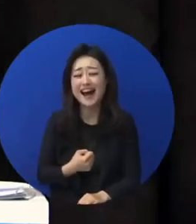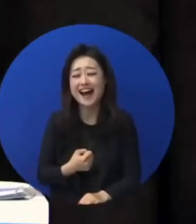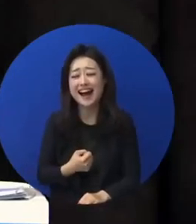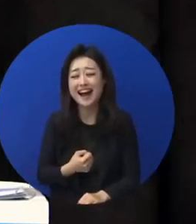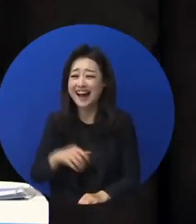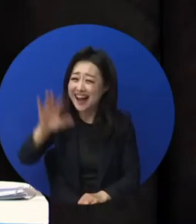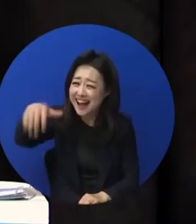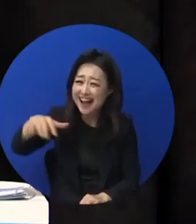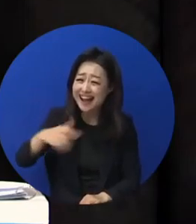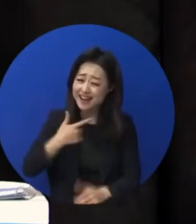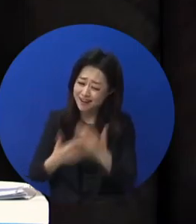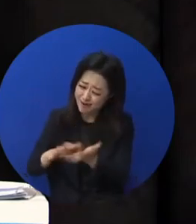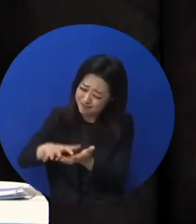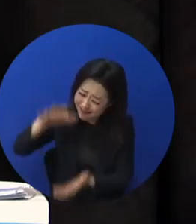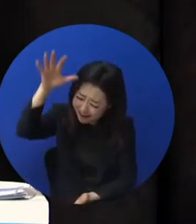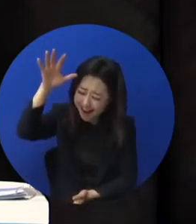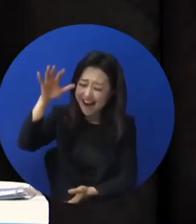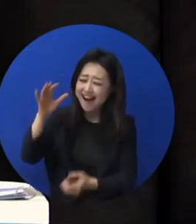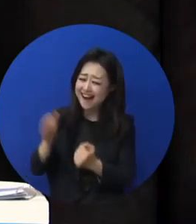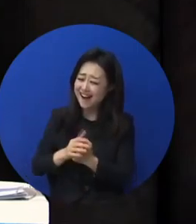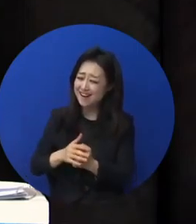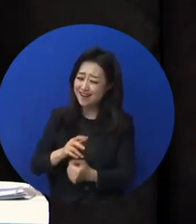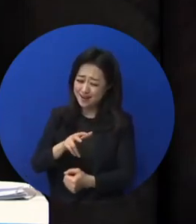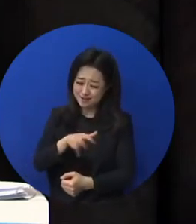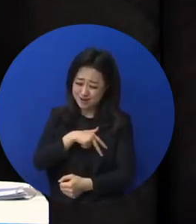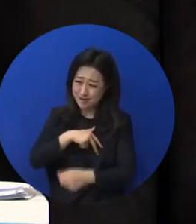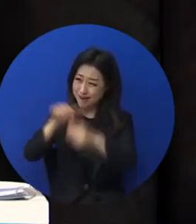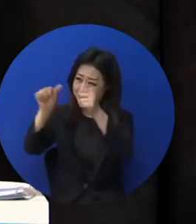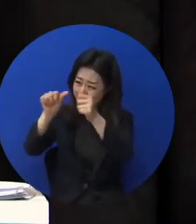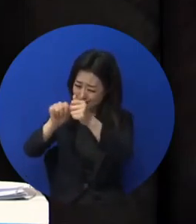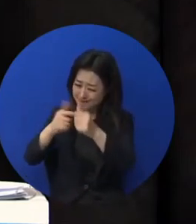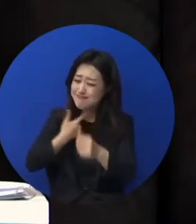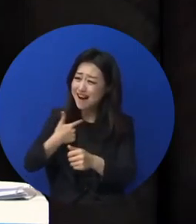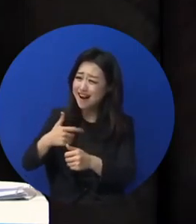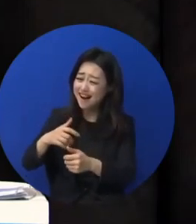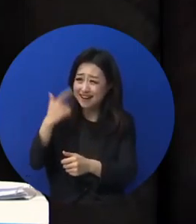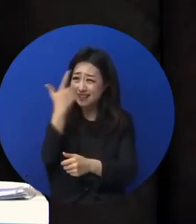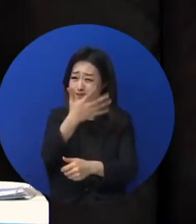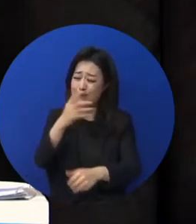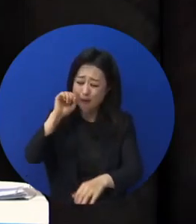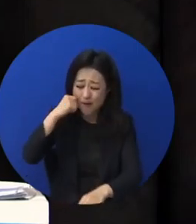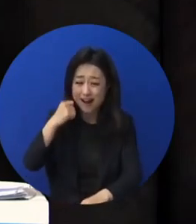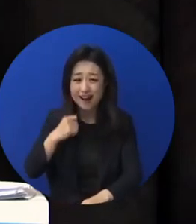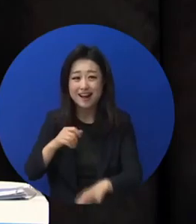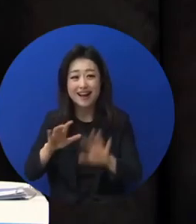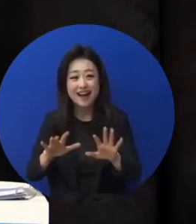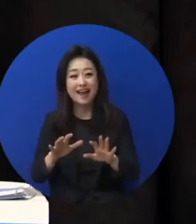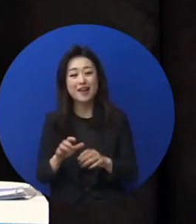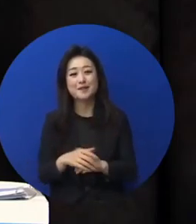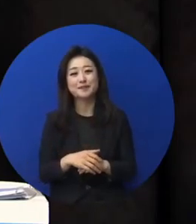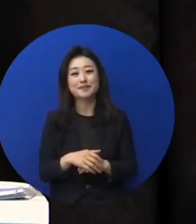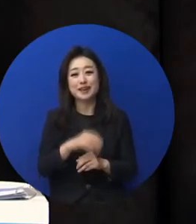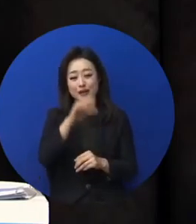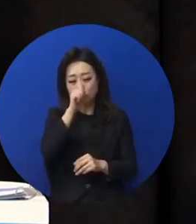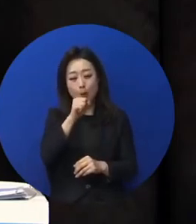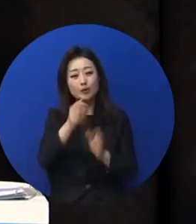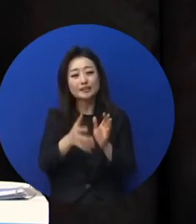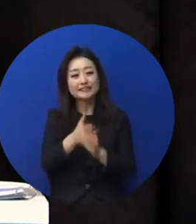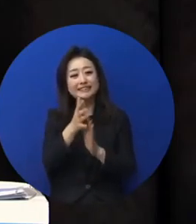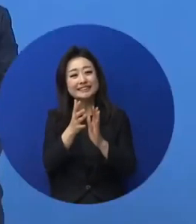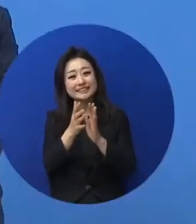역시 그 오선 의원의 관록이 질문에 딱 배어 있는데요. 어떤 시장으로 기억되고 싶은지 10자 이내입니다. 10자 이내. 이게 더